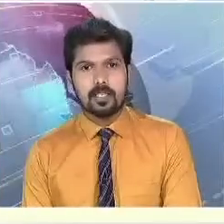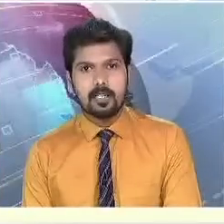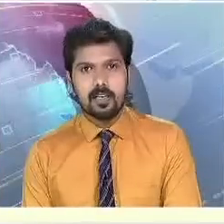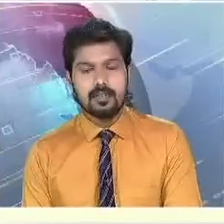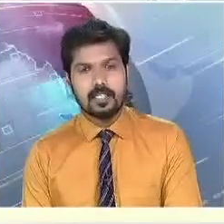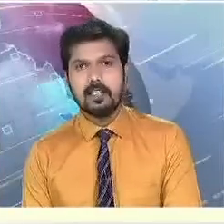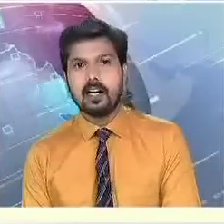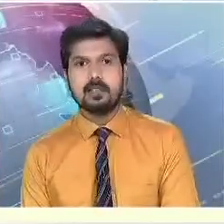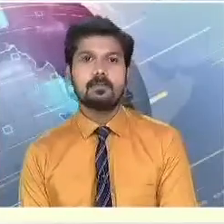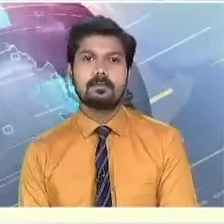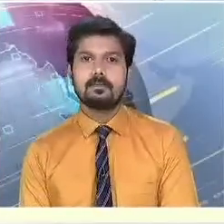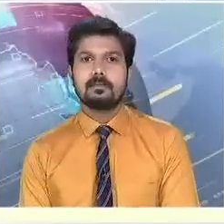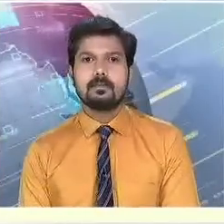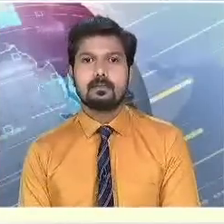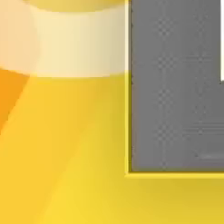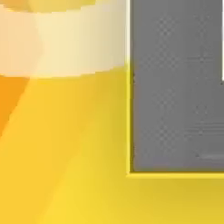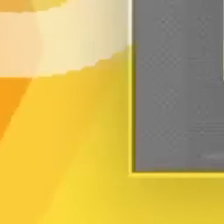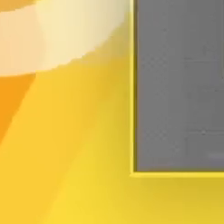பங்கேற்று பதக்கங்களை வழங்குகிறார்.